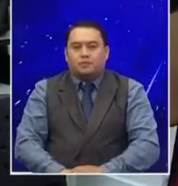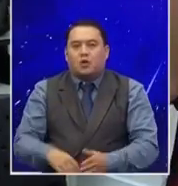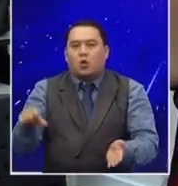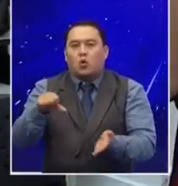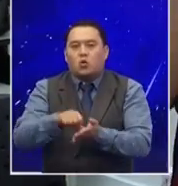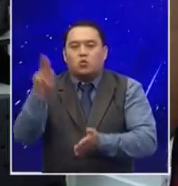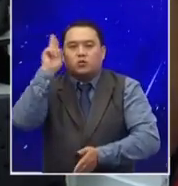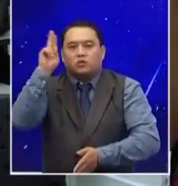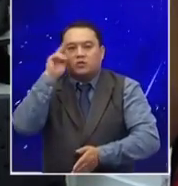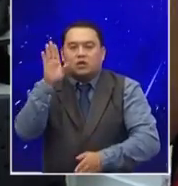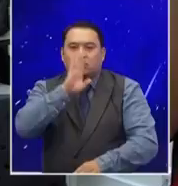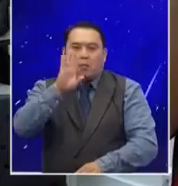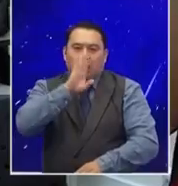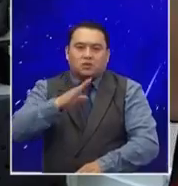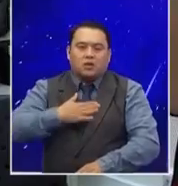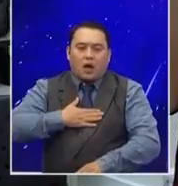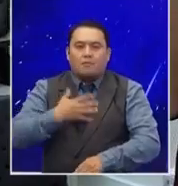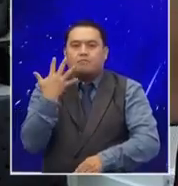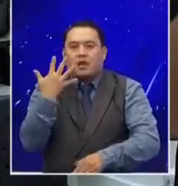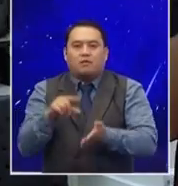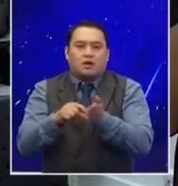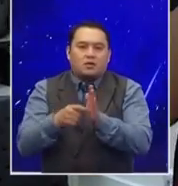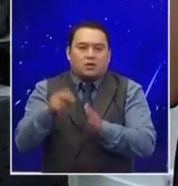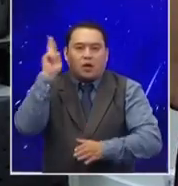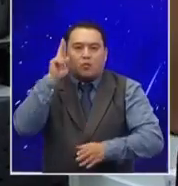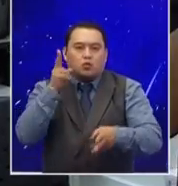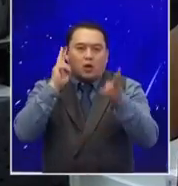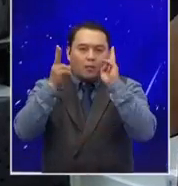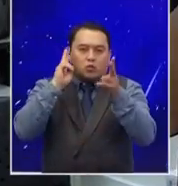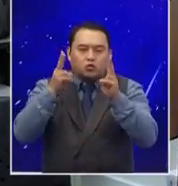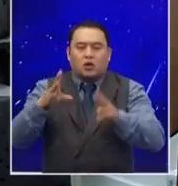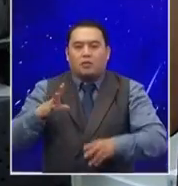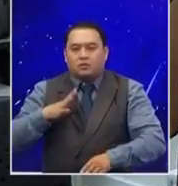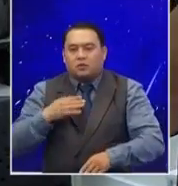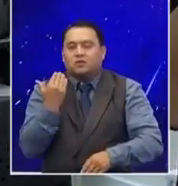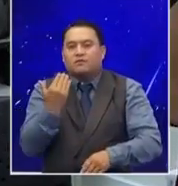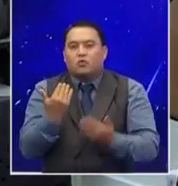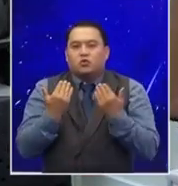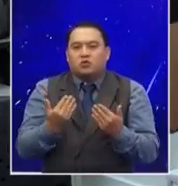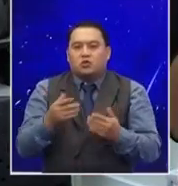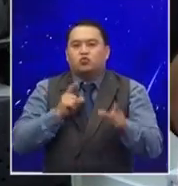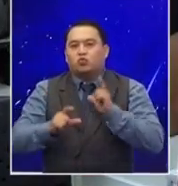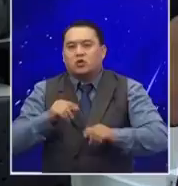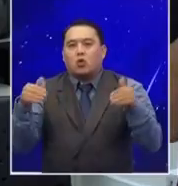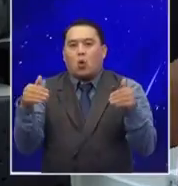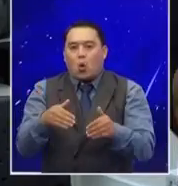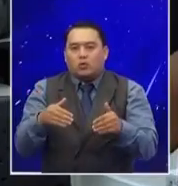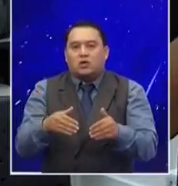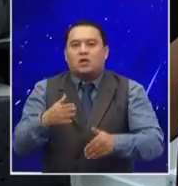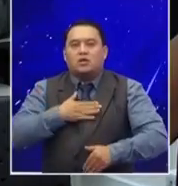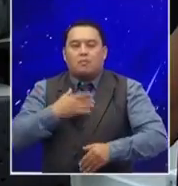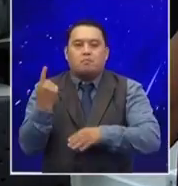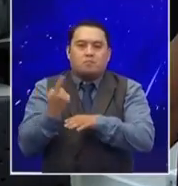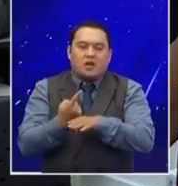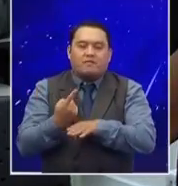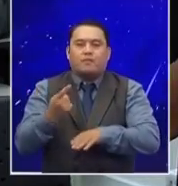Учась в специнтернате для слабослышащих, я с 5 класса обучался по специальности парикмахерское дело. Сейчас я студент колледжа. Когда я учился на